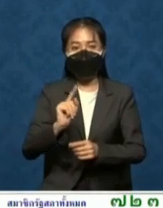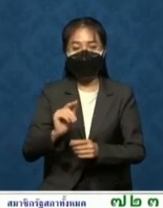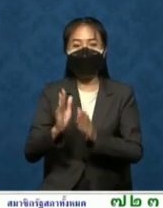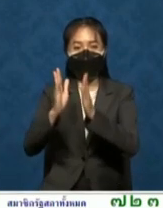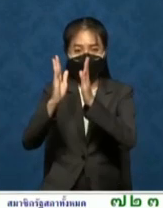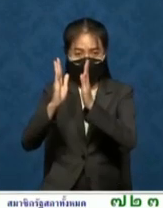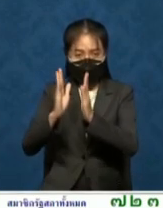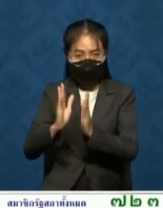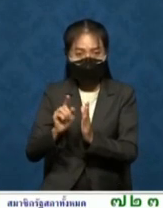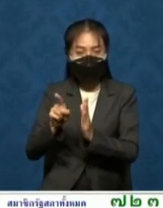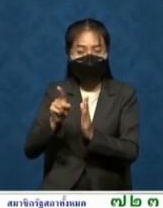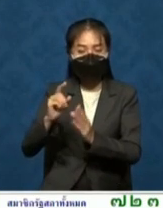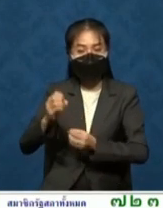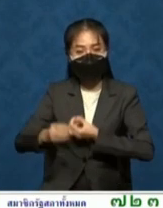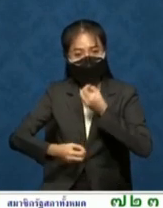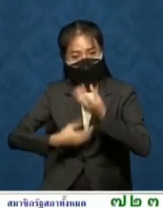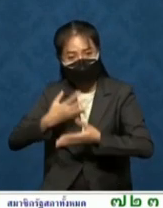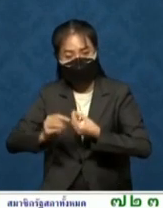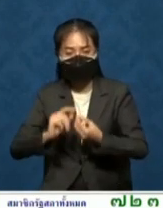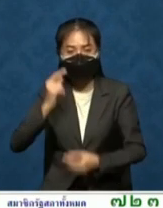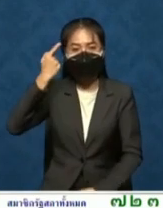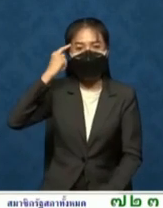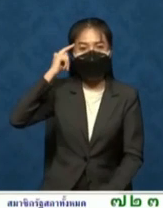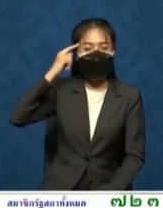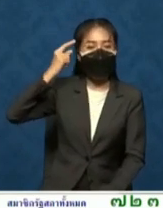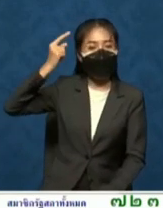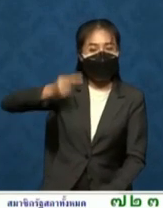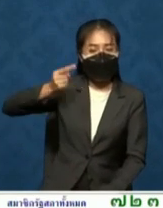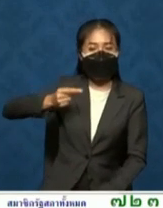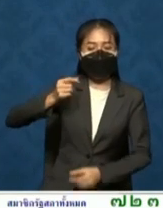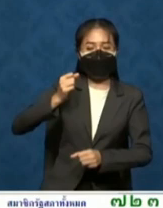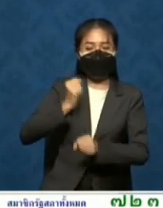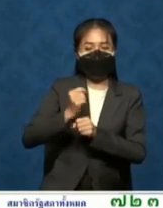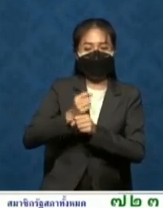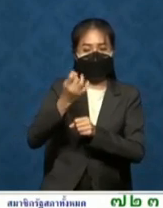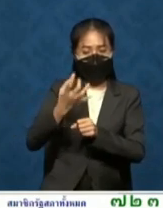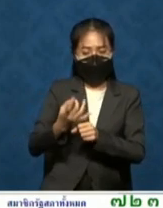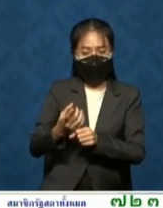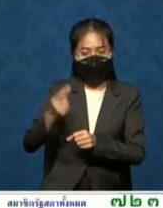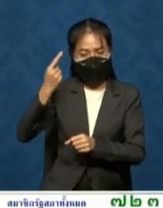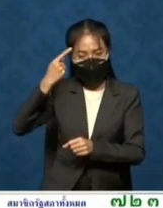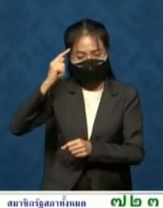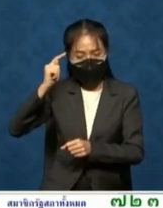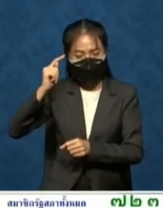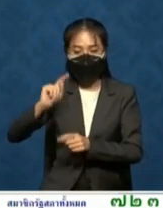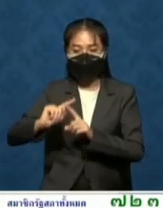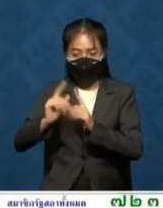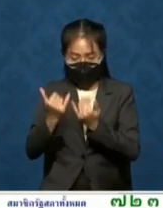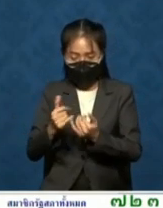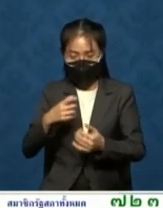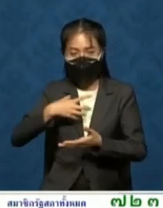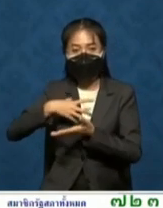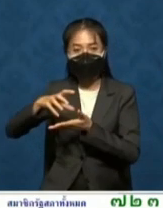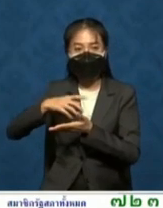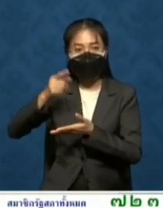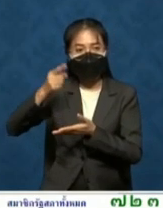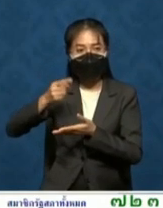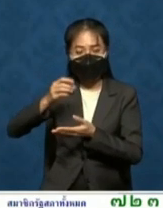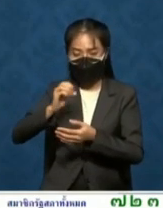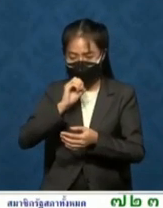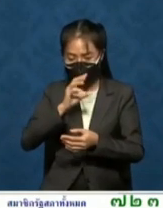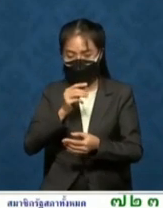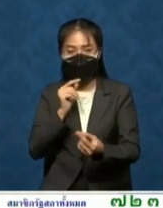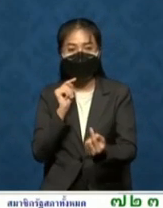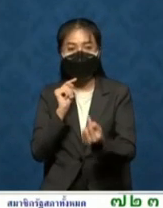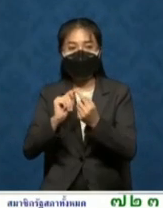นั้นได้ทราบข้อเท็จจริงก็จะได้พูดในสิ่งที่เป็นจริงแต่นี่ผู้อ